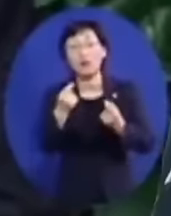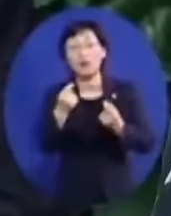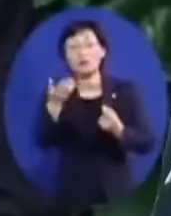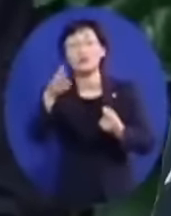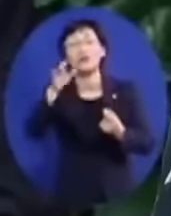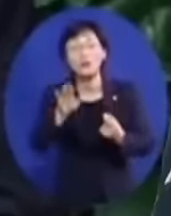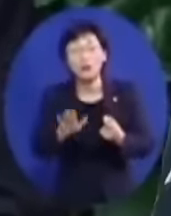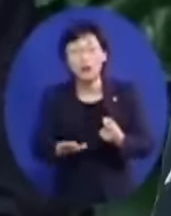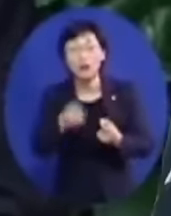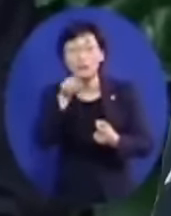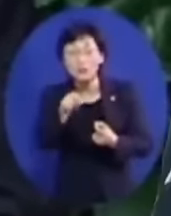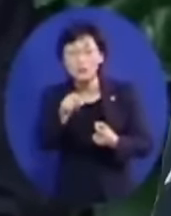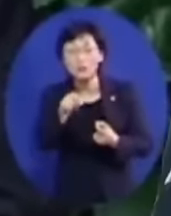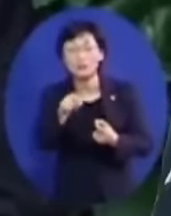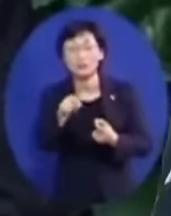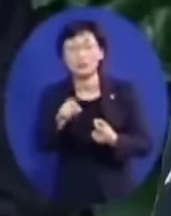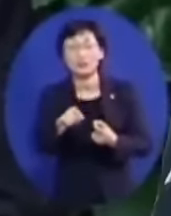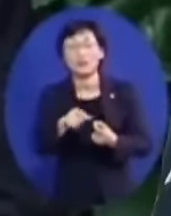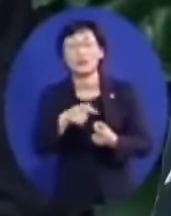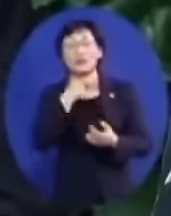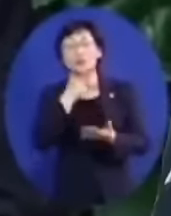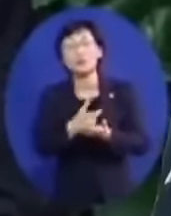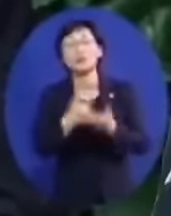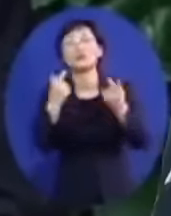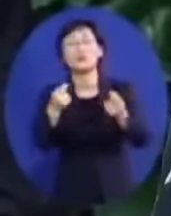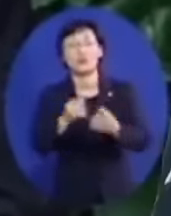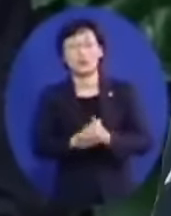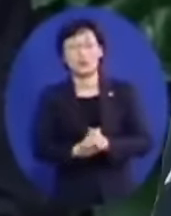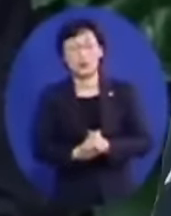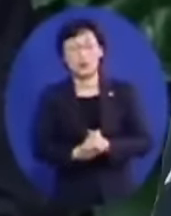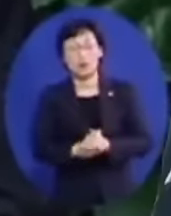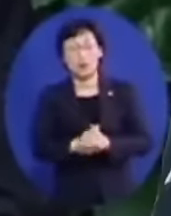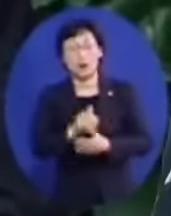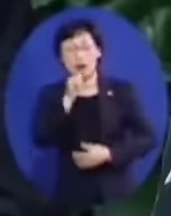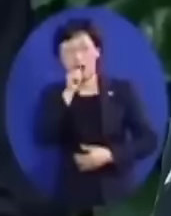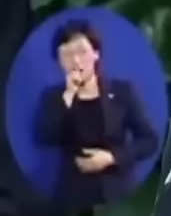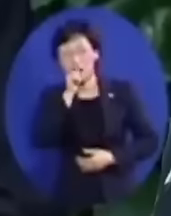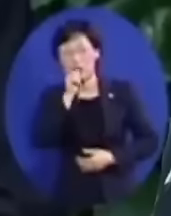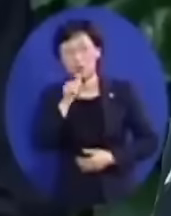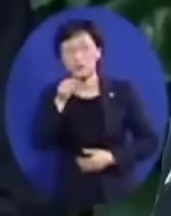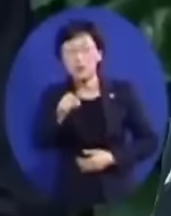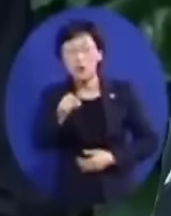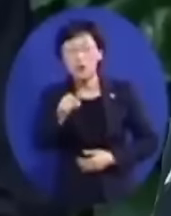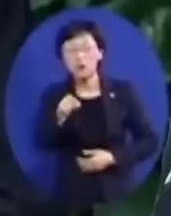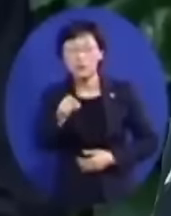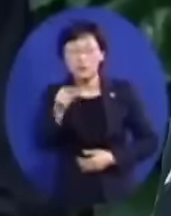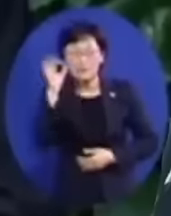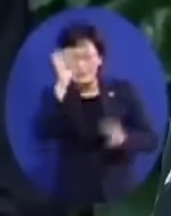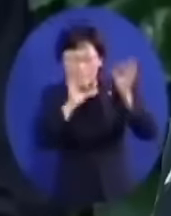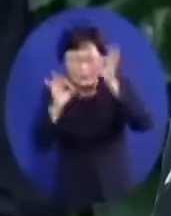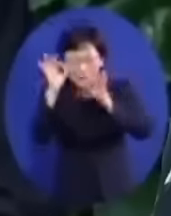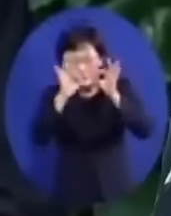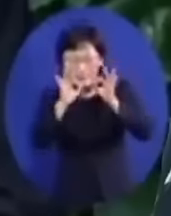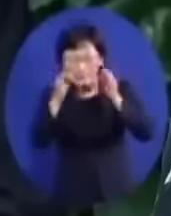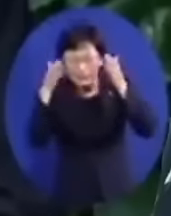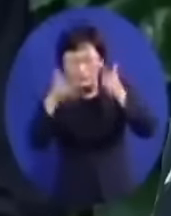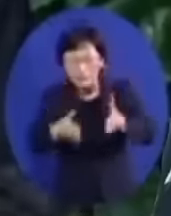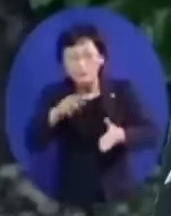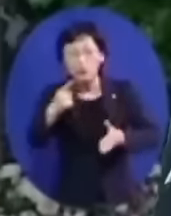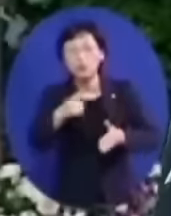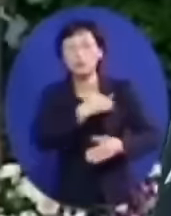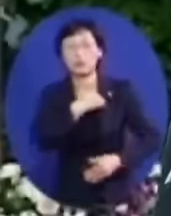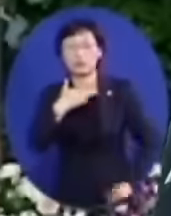그러나 그것은 속이는 것입니다. 결코 이것을 추구해도 만족함을 줄 수